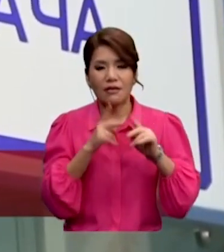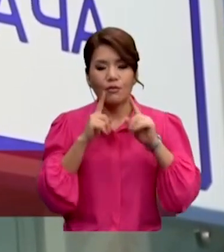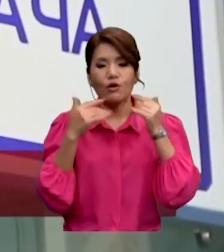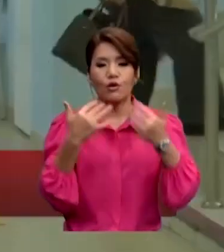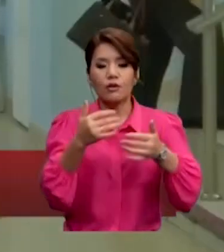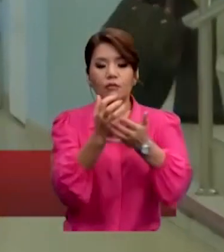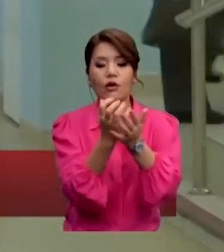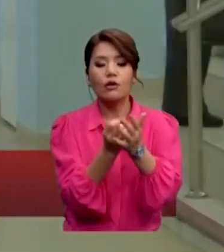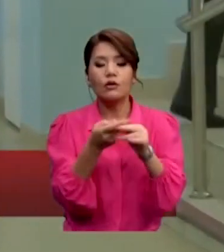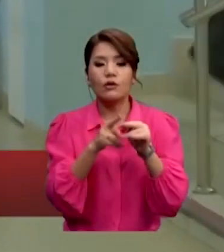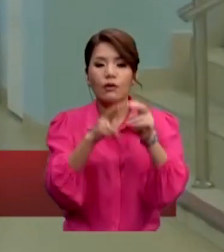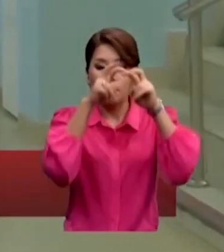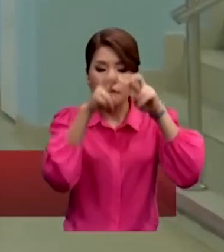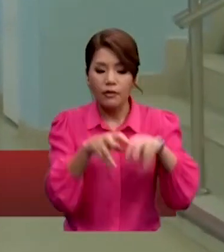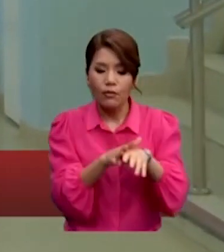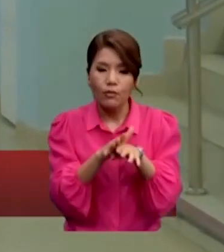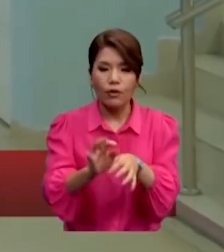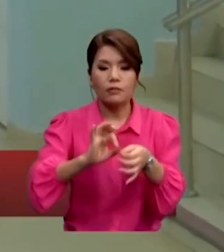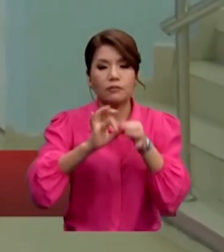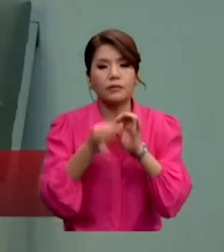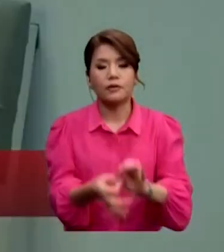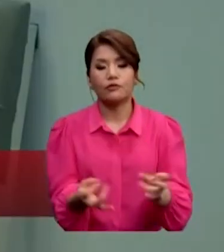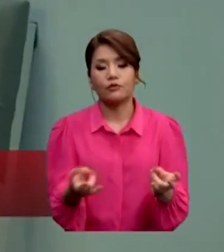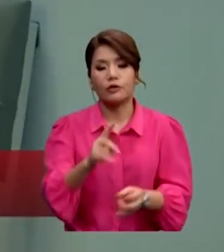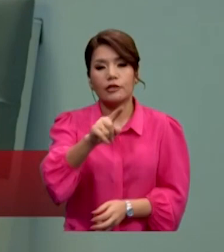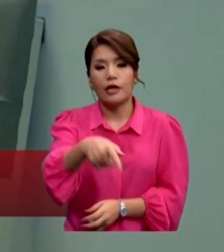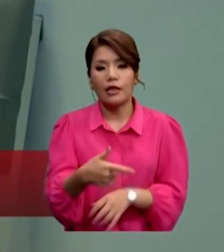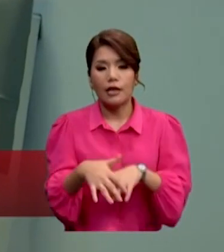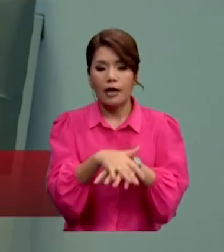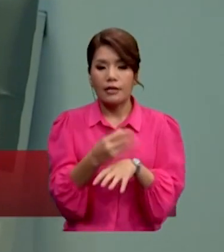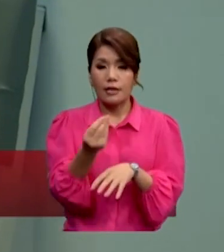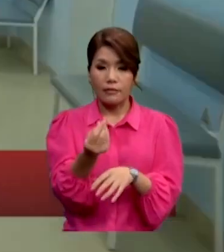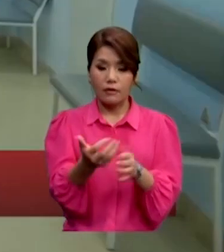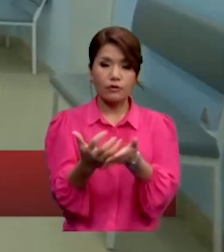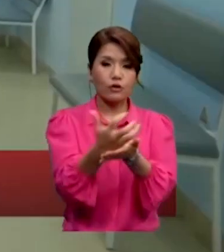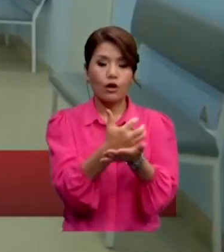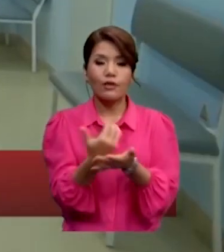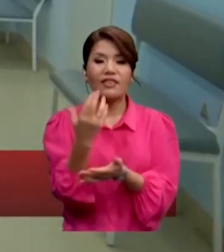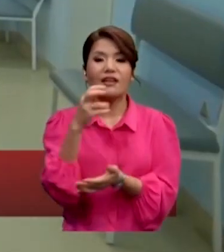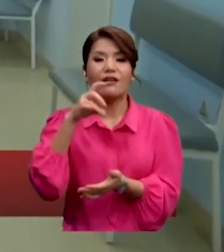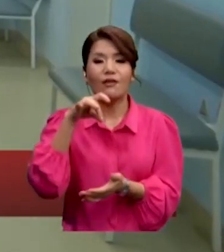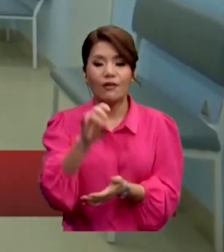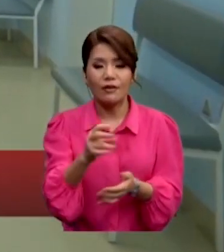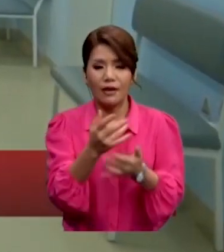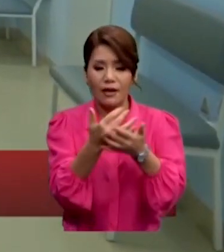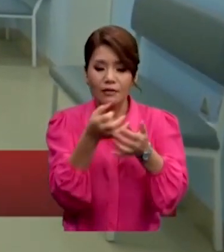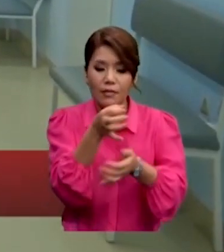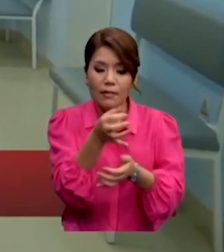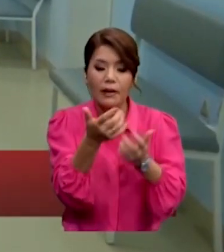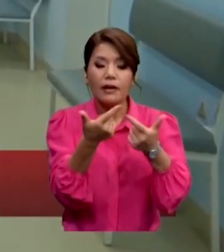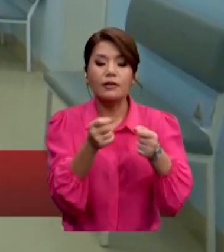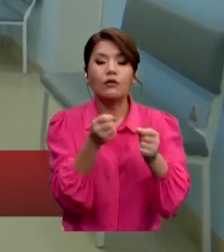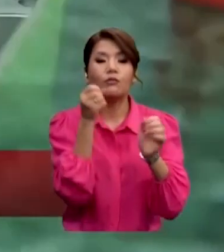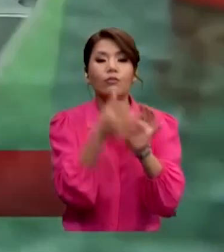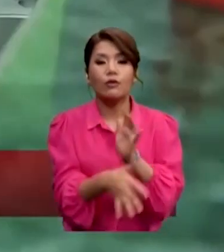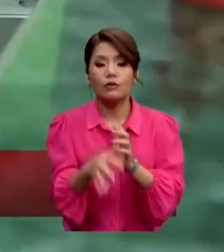қорға толықтай аудит жүргізуді талап етті. Мұндағы себеп қара халықтың қалтасынан жиналған триллиондардың әр тиынының қайда кеткенін